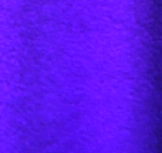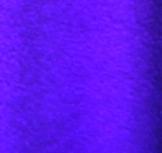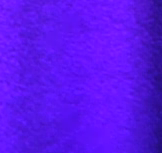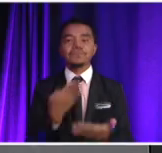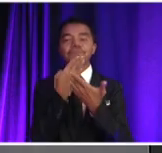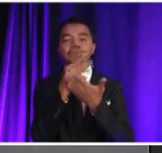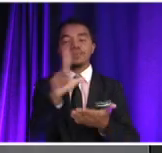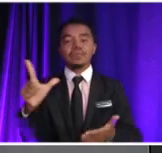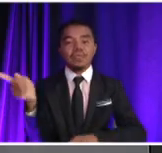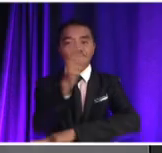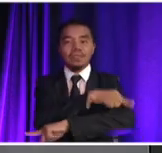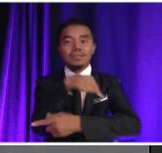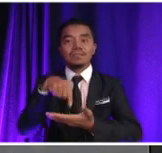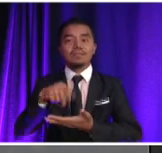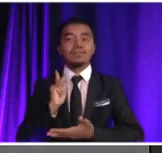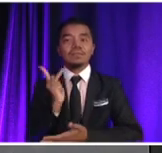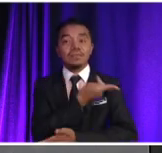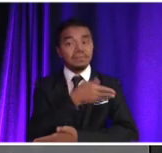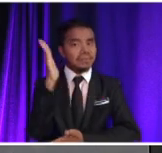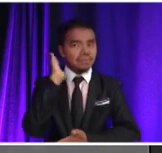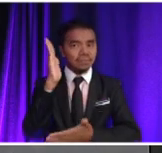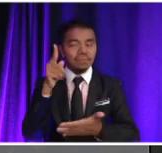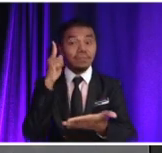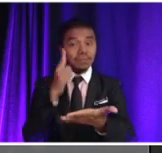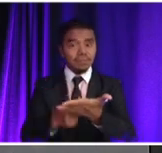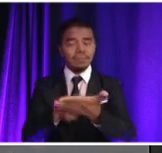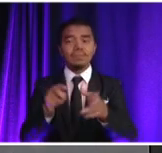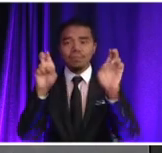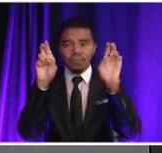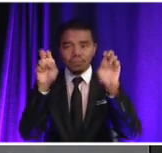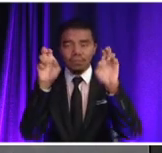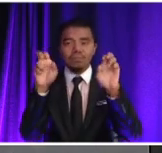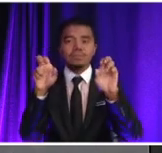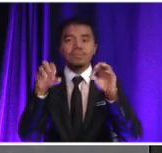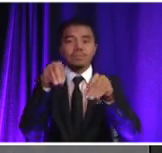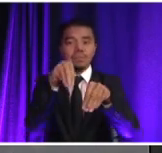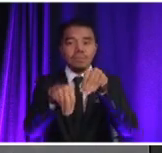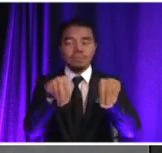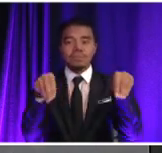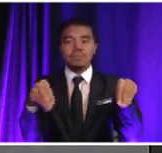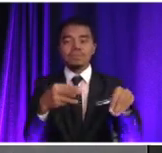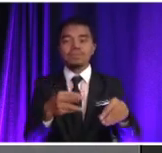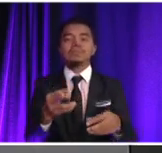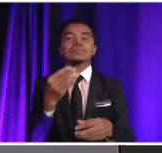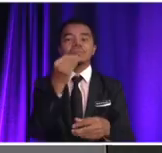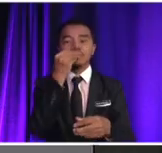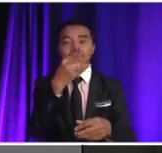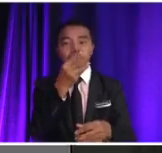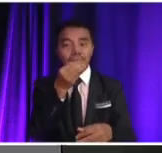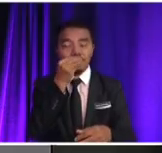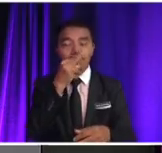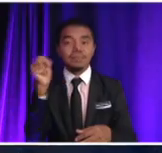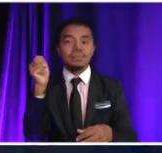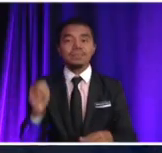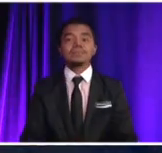hari ini kita tidak membincangkan topi bagi mata pelajaran tanaman makanan tapi apa tajuk kita